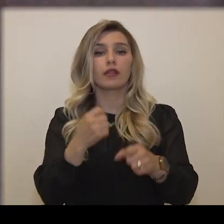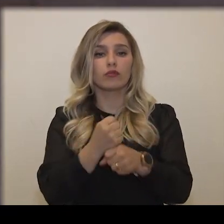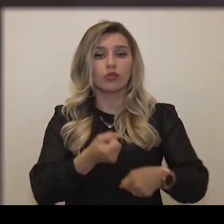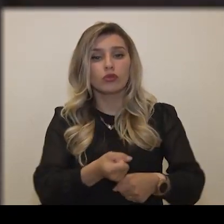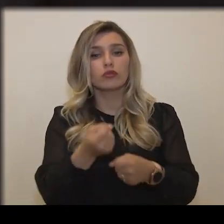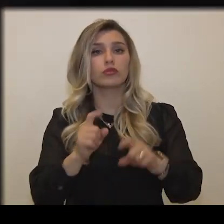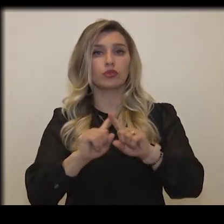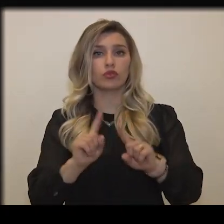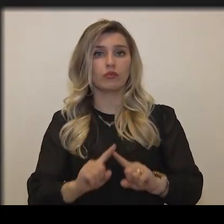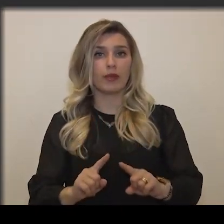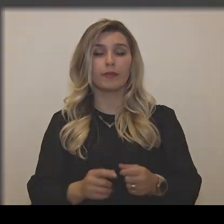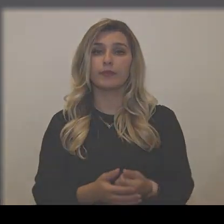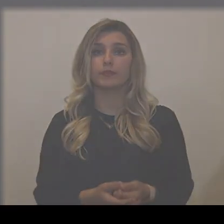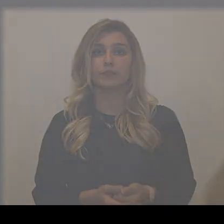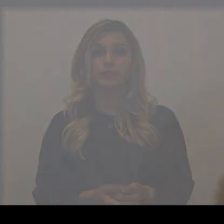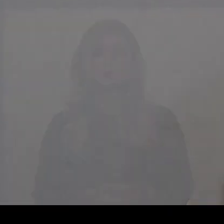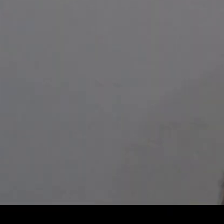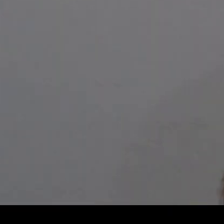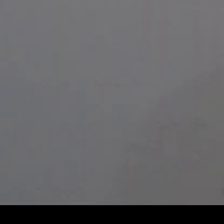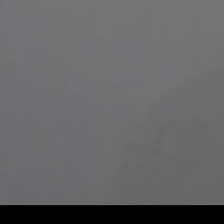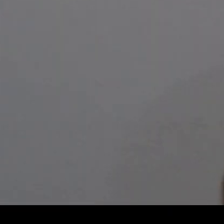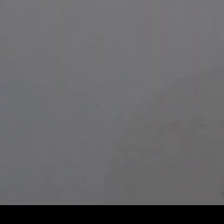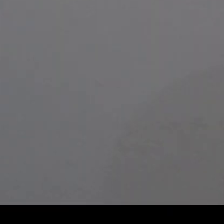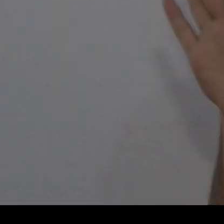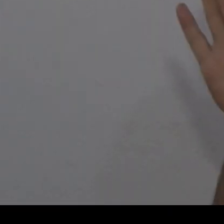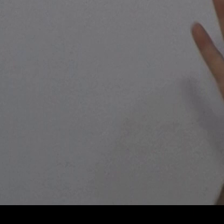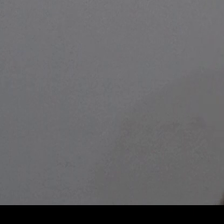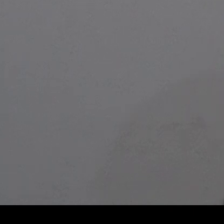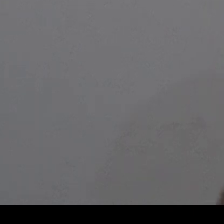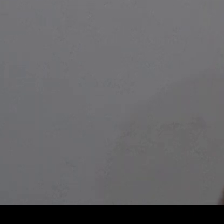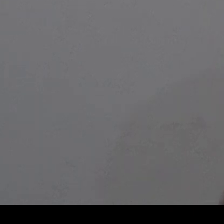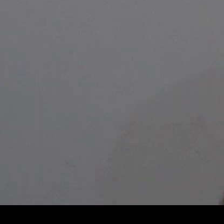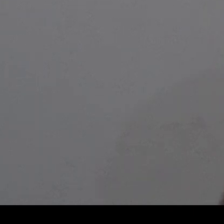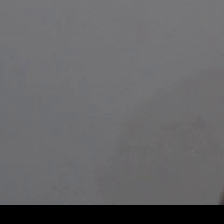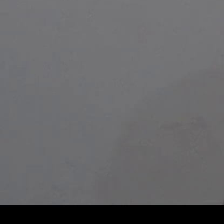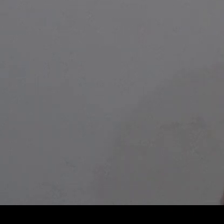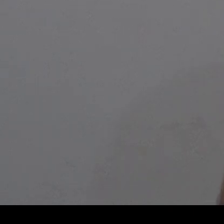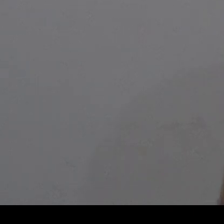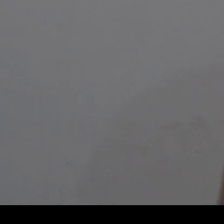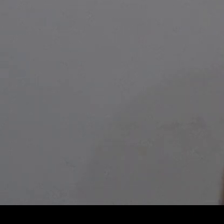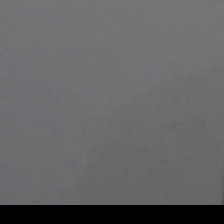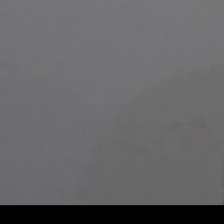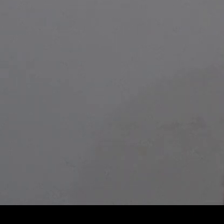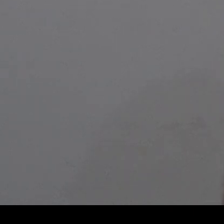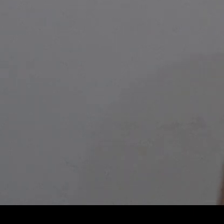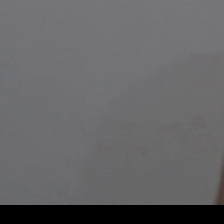fizike. Këtë punësumë, po ma shumë në për firma private në ndo një punë fizike.